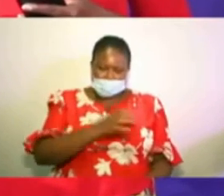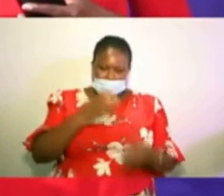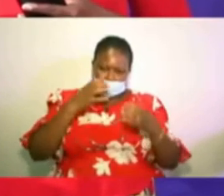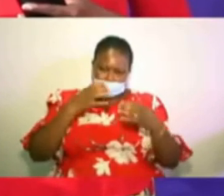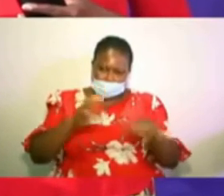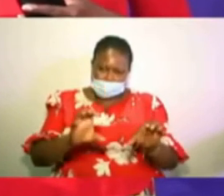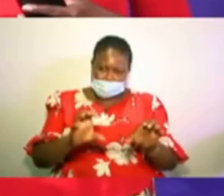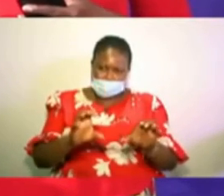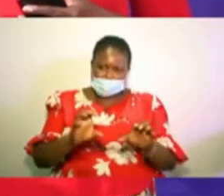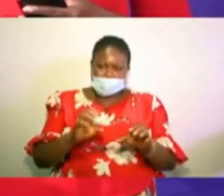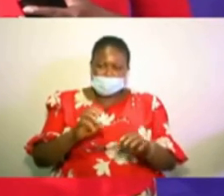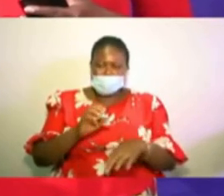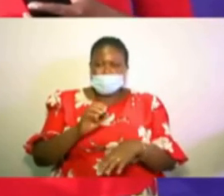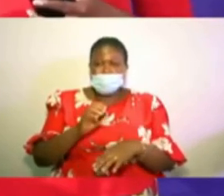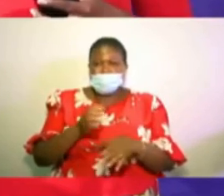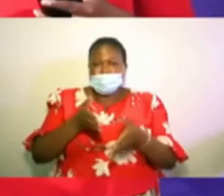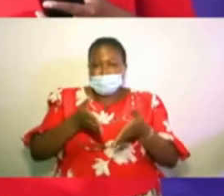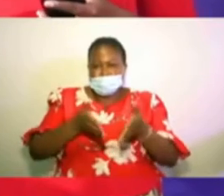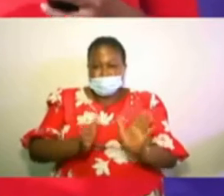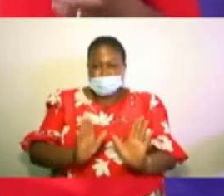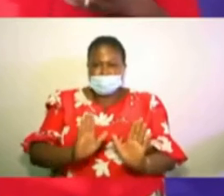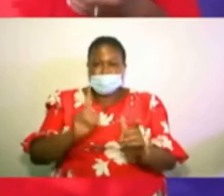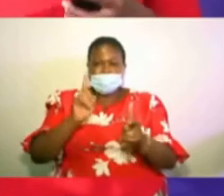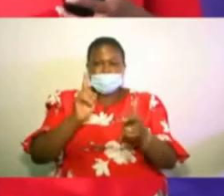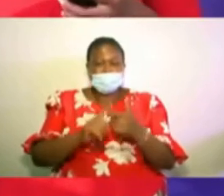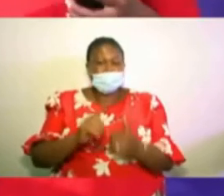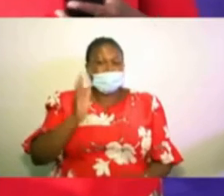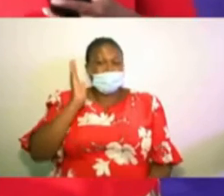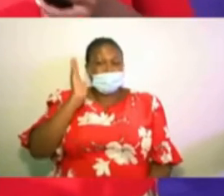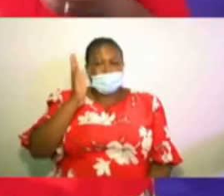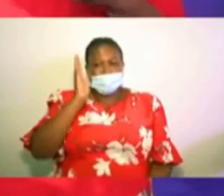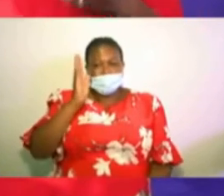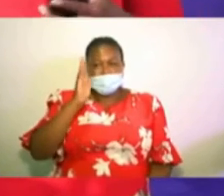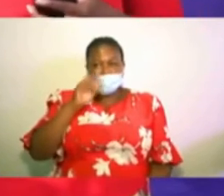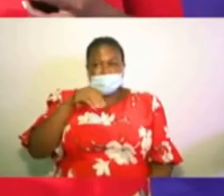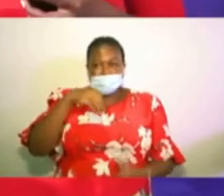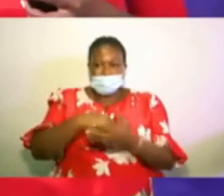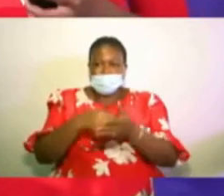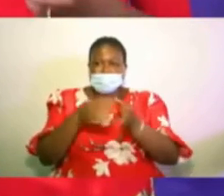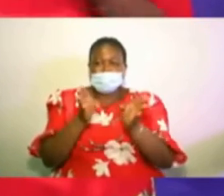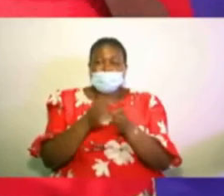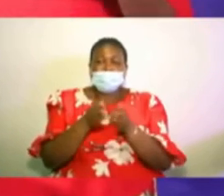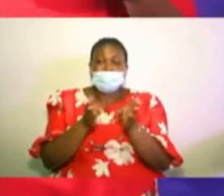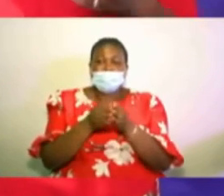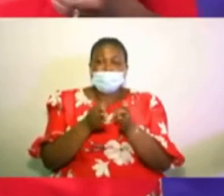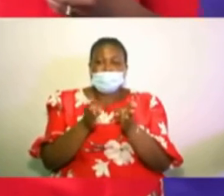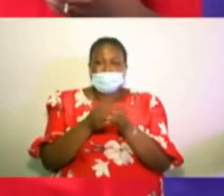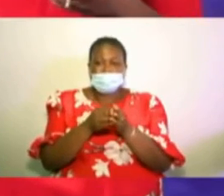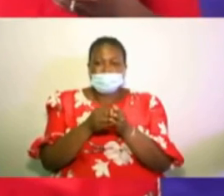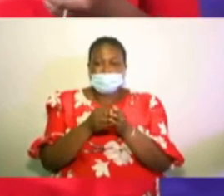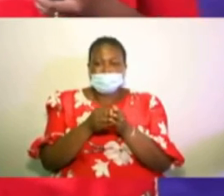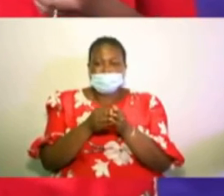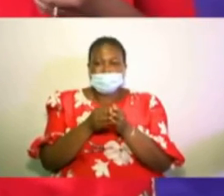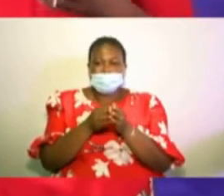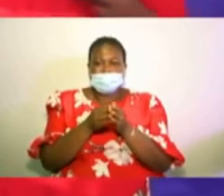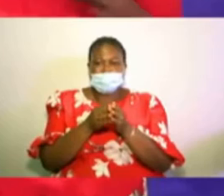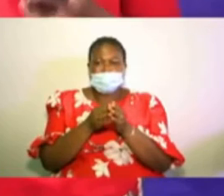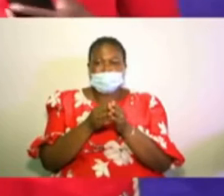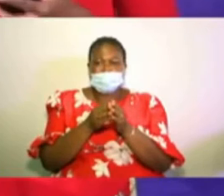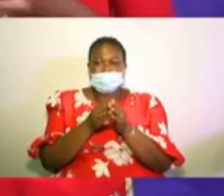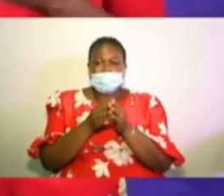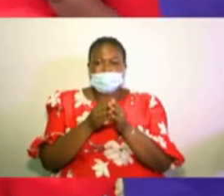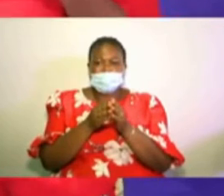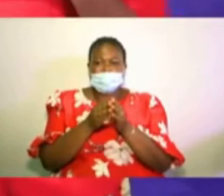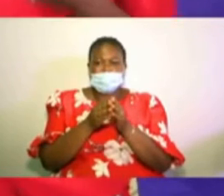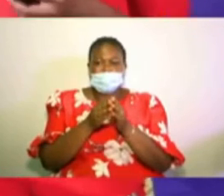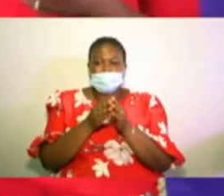these meetings. Et donc, j'aimerais remercier également le président de l'Église et le conseil exécutif pour